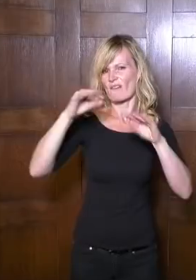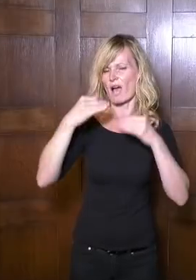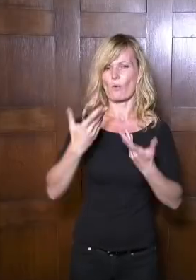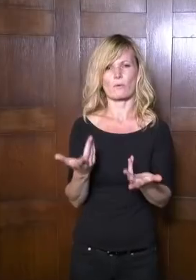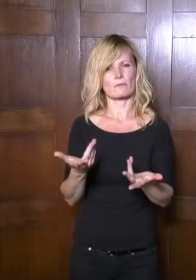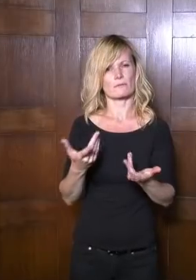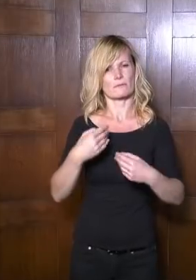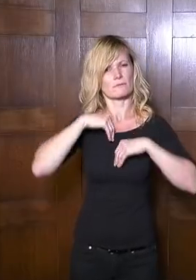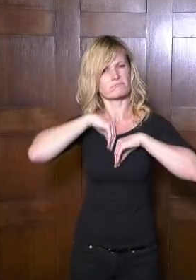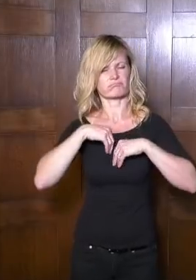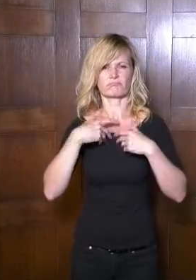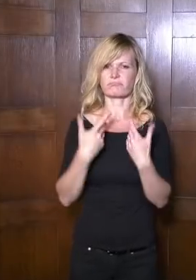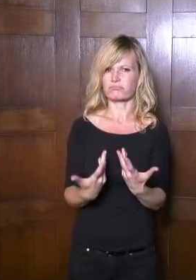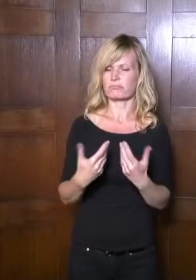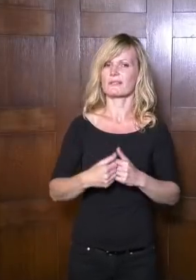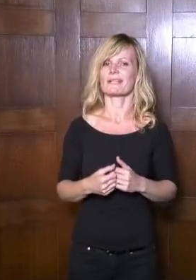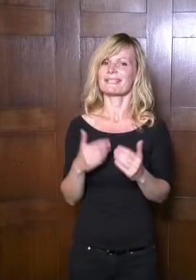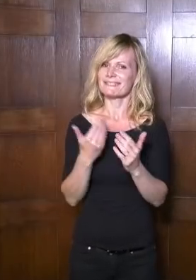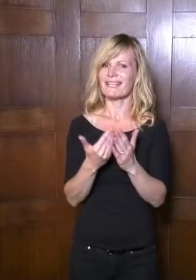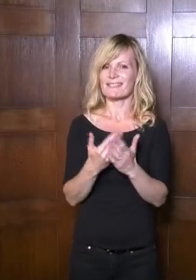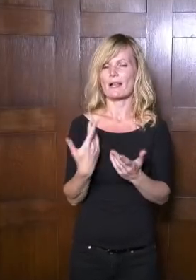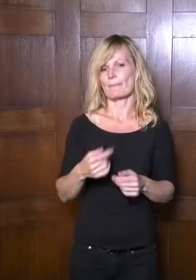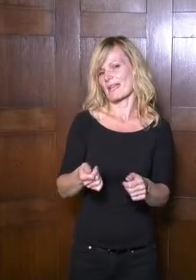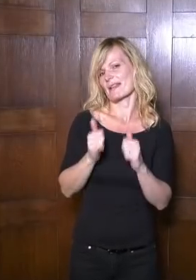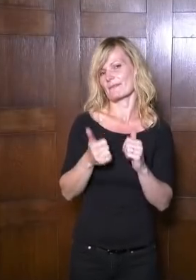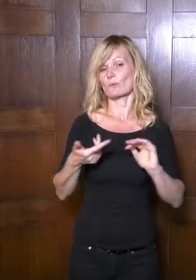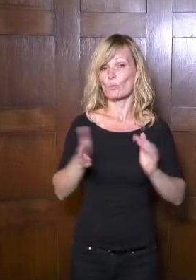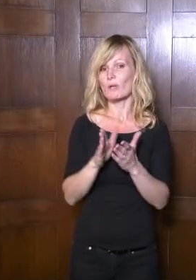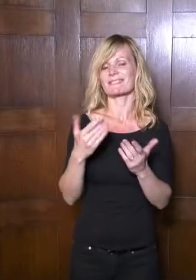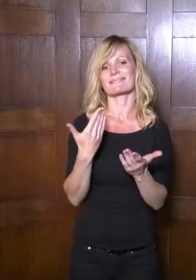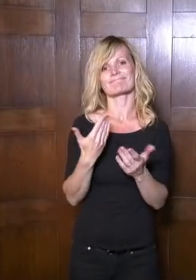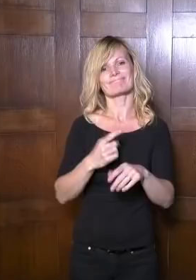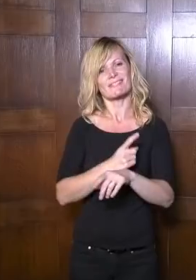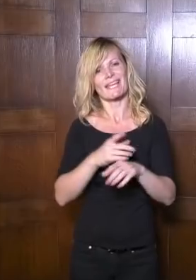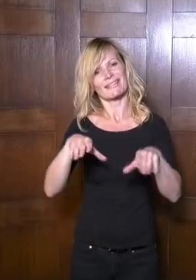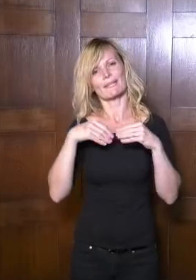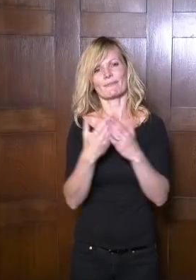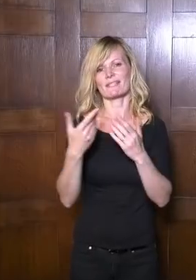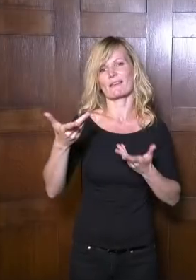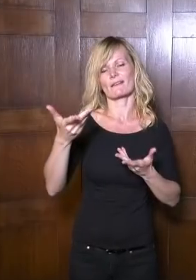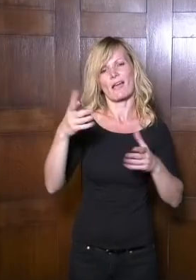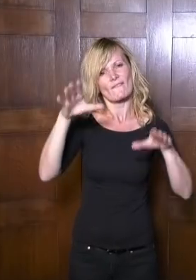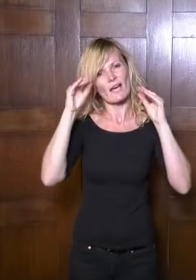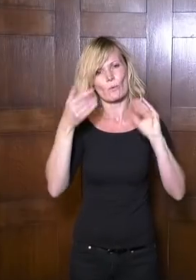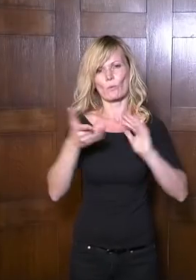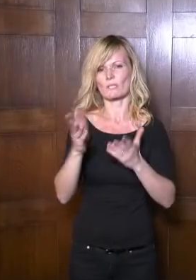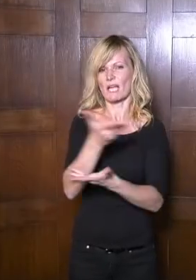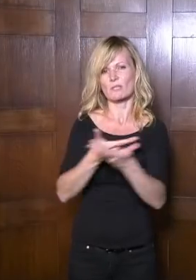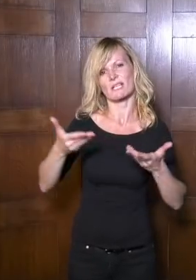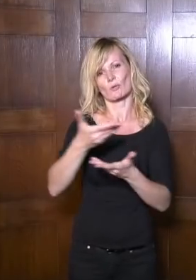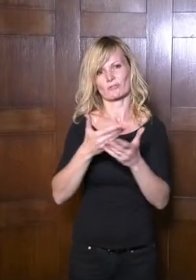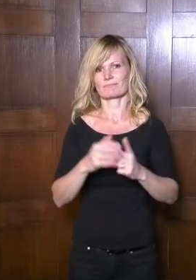hilfreich, sich auch wenigstens kurz Zeit zu nehmen, diese Erfahrungen auszutauschen. Wir werden alle dabei nicht